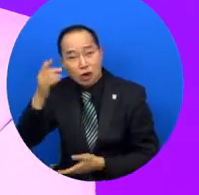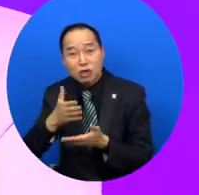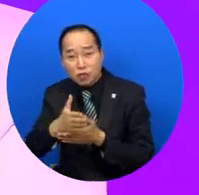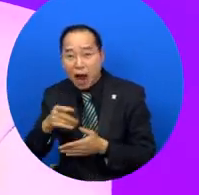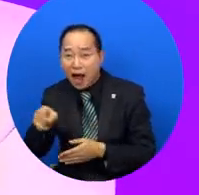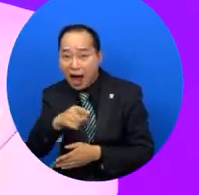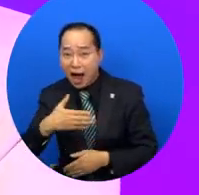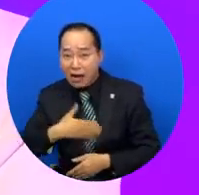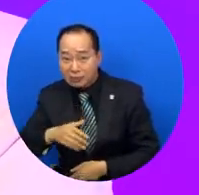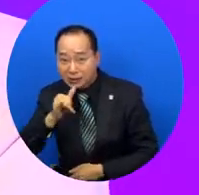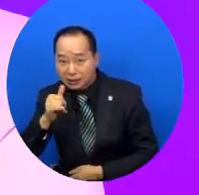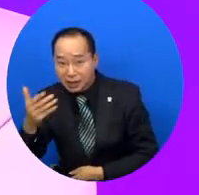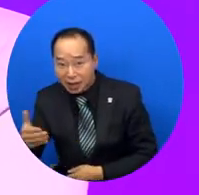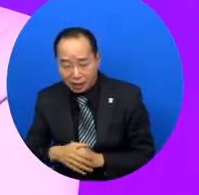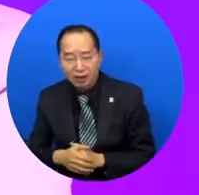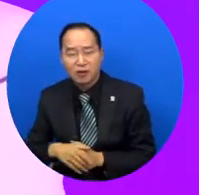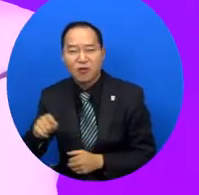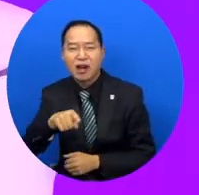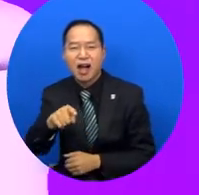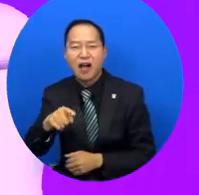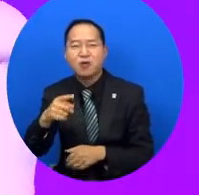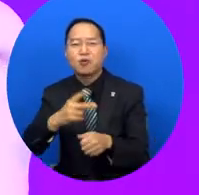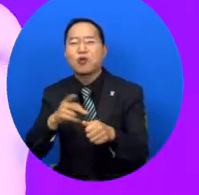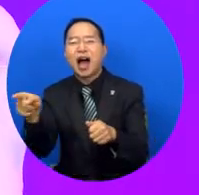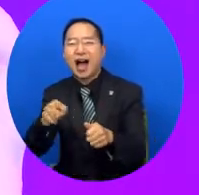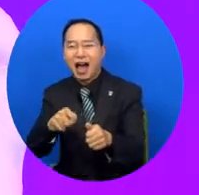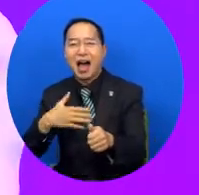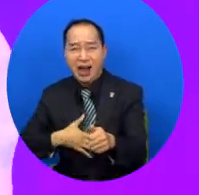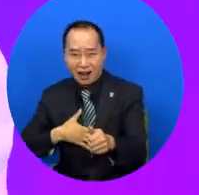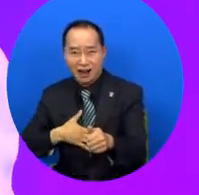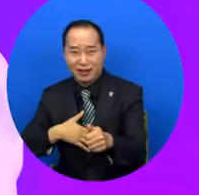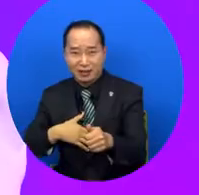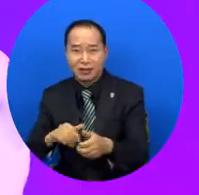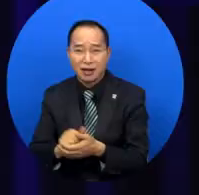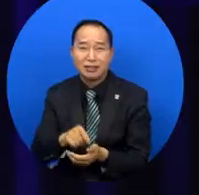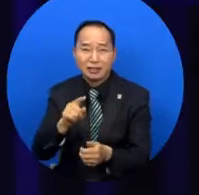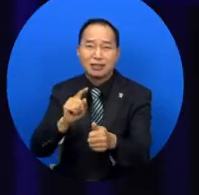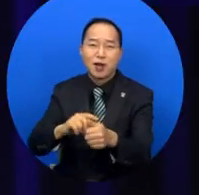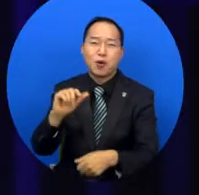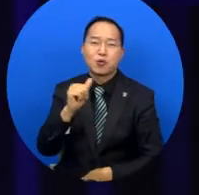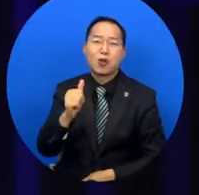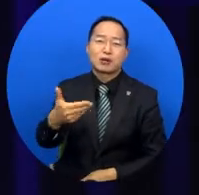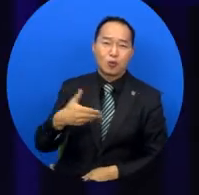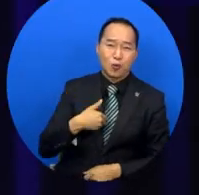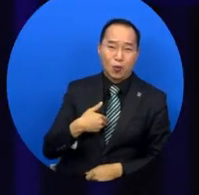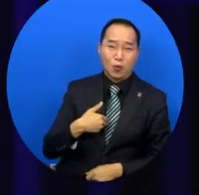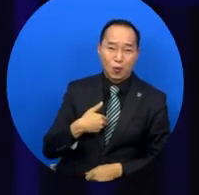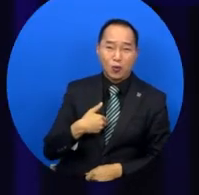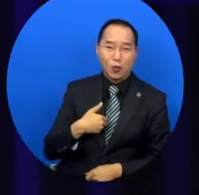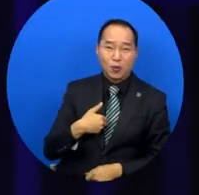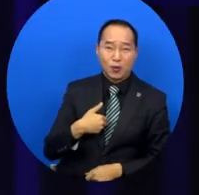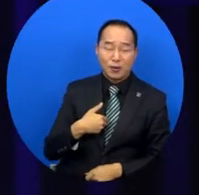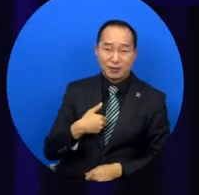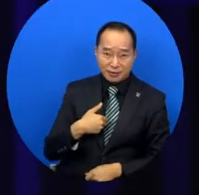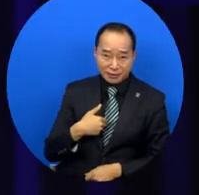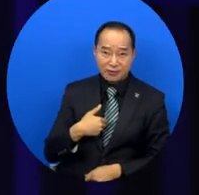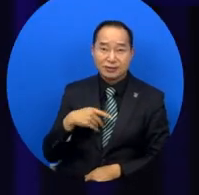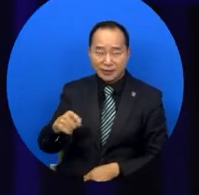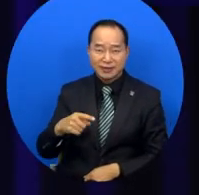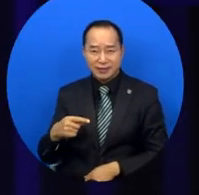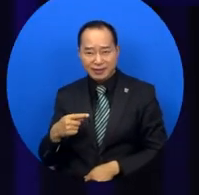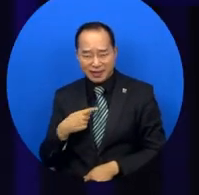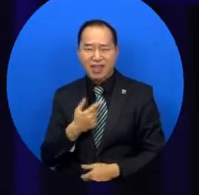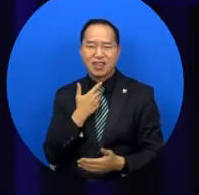있느냐고. 그랬더니 우연히 또 하버드 정신과 교수님을 한 분 아시더라고요. 그래서 그분을